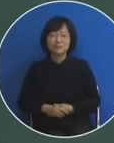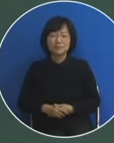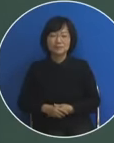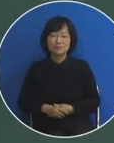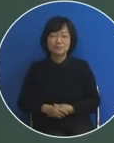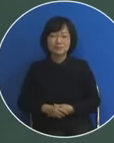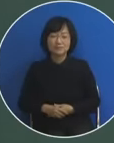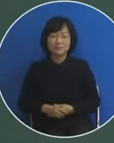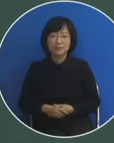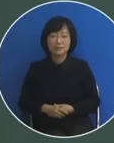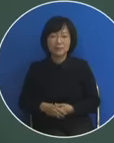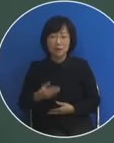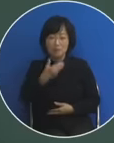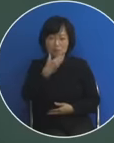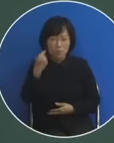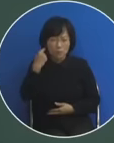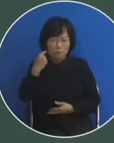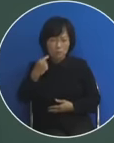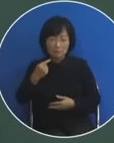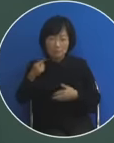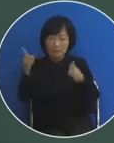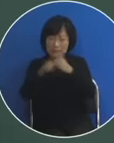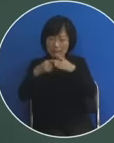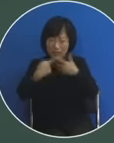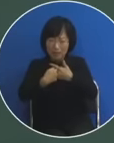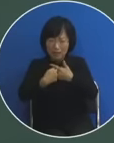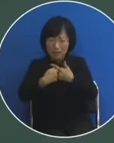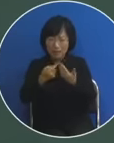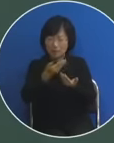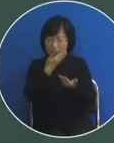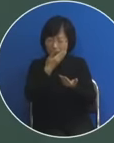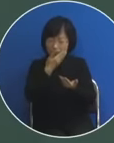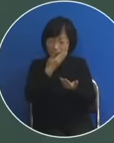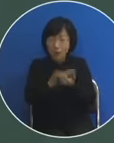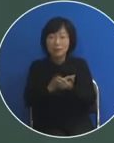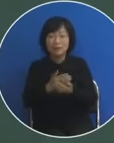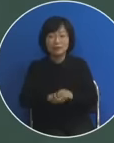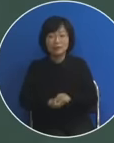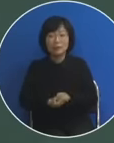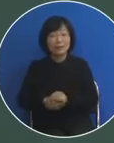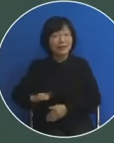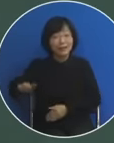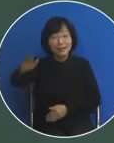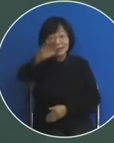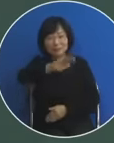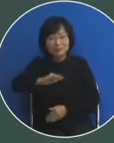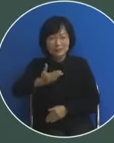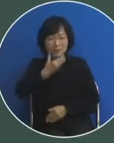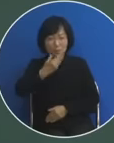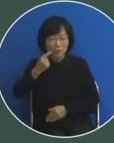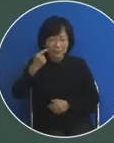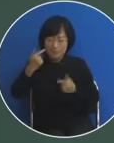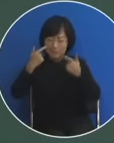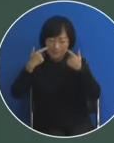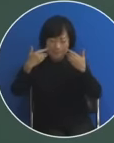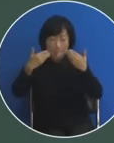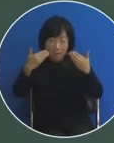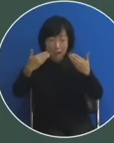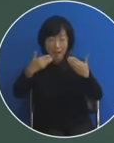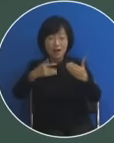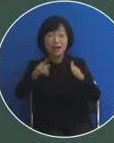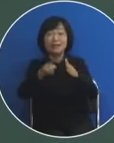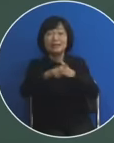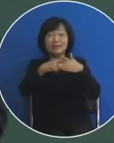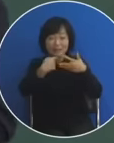이거는 굉장히 중요합니다. That is very important. 여러분들이 복음을 정확하게 이해한다는 것은 모든 것을 이해하는 겁니다.